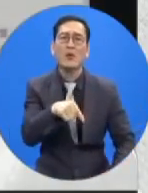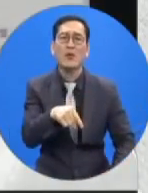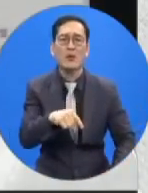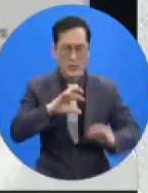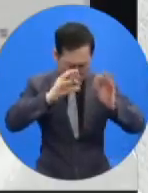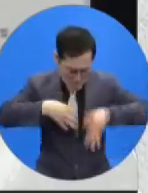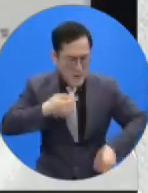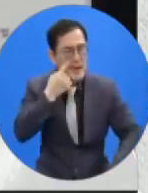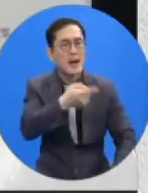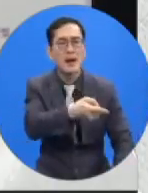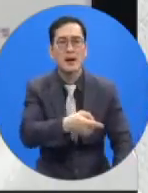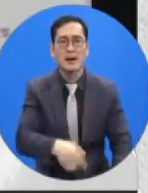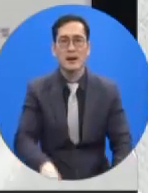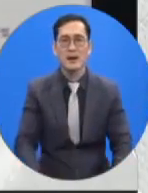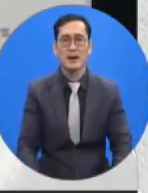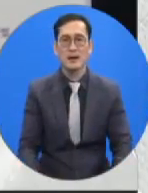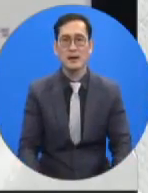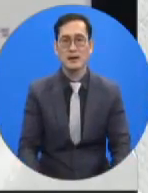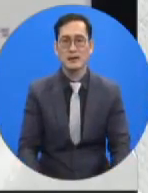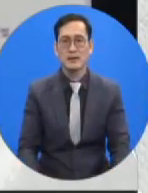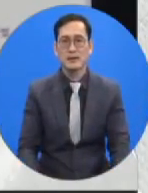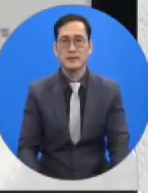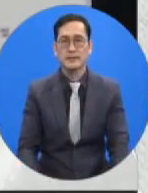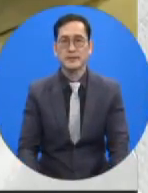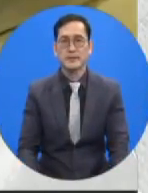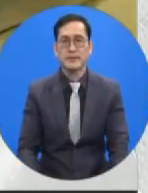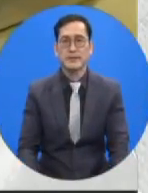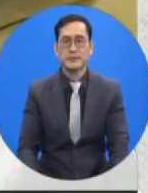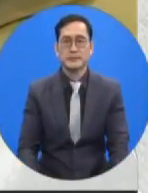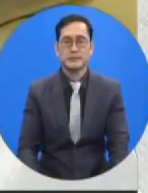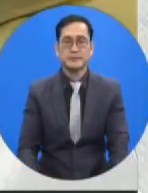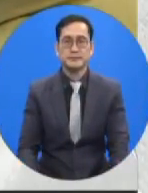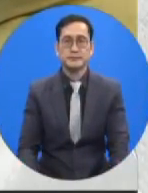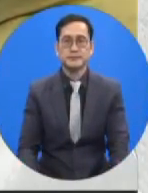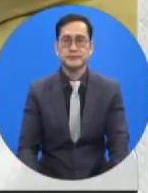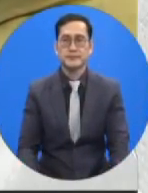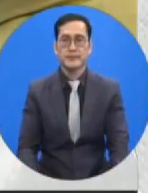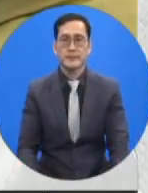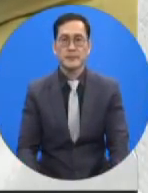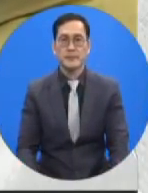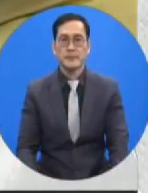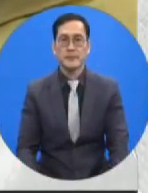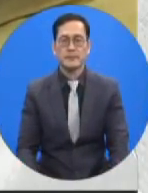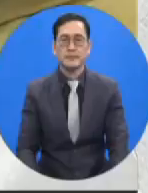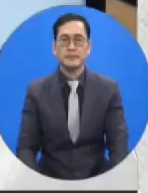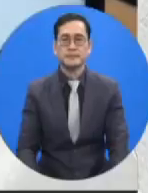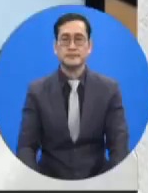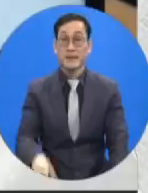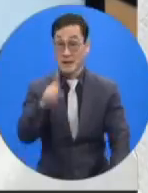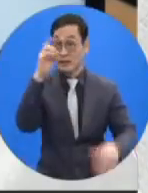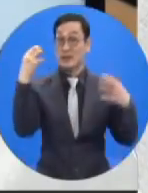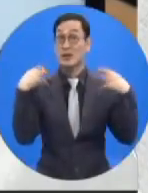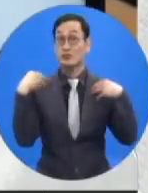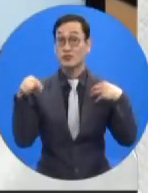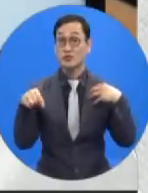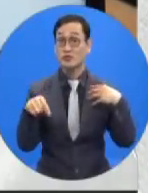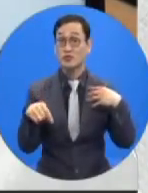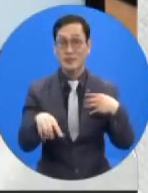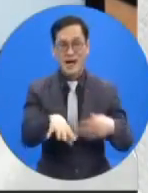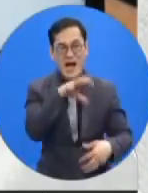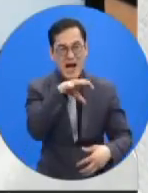심각한 문제인지 한번 판단해 봤으면 좋겠고, 그게 예, 정부 당국자 입장에서는 여러 계산 마시고 이런 부분은